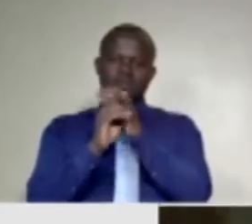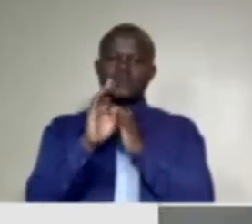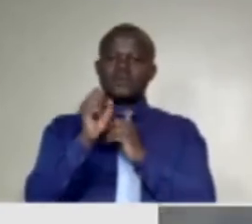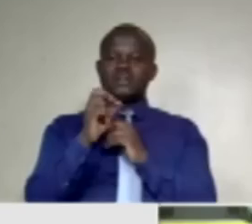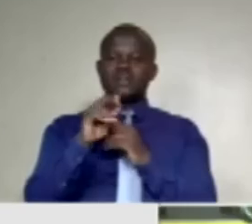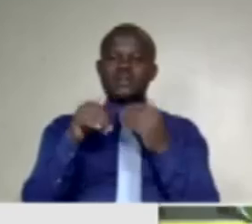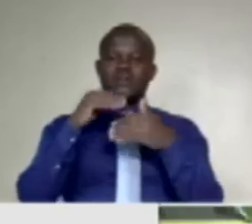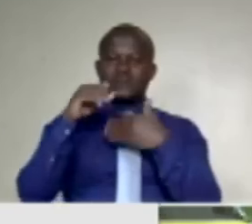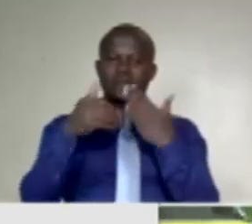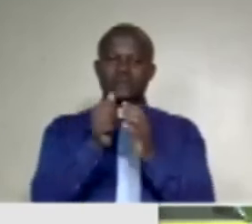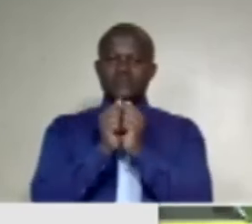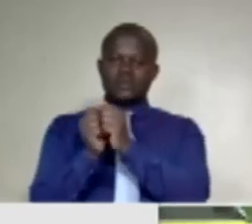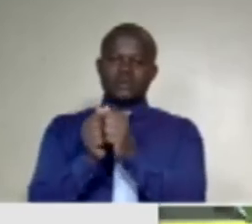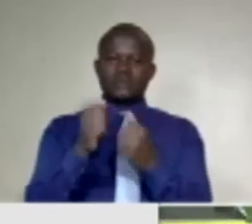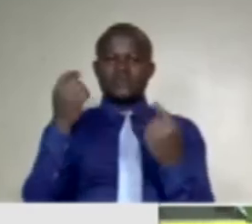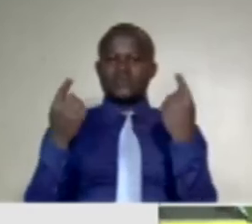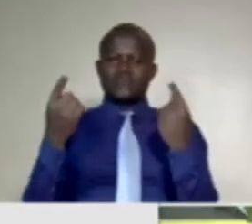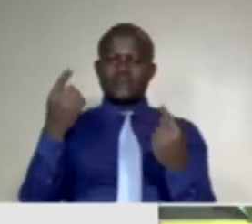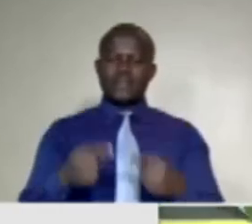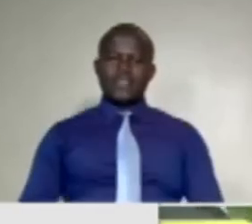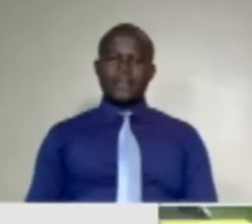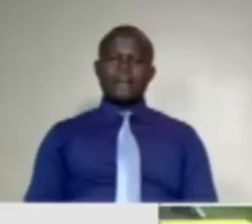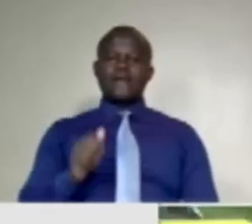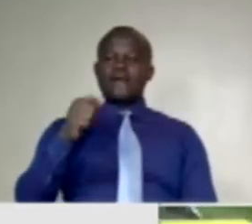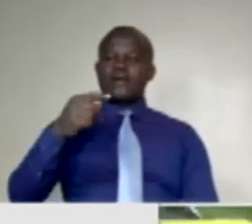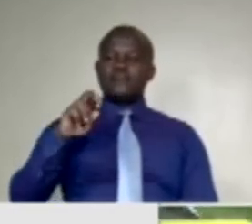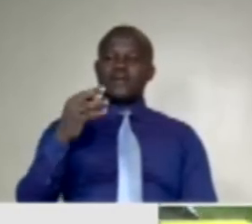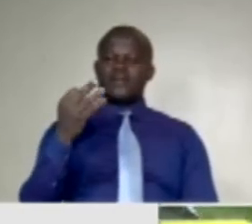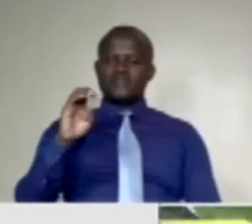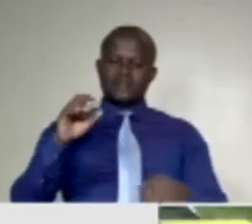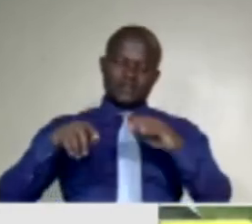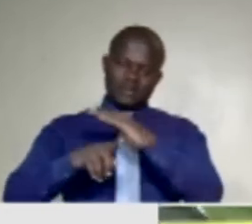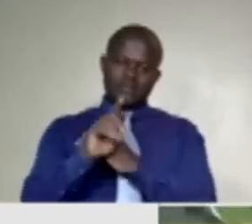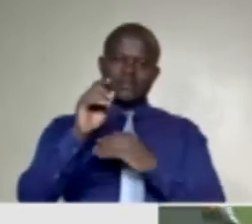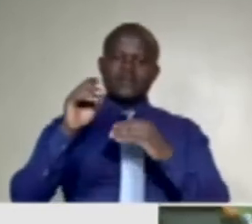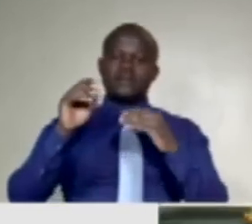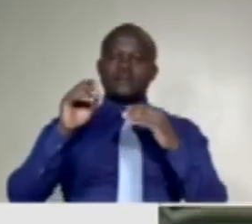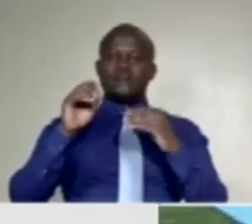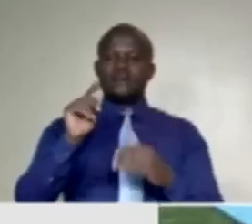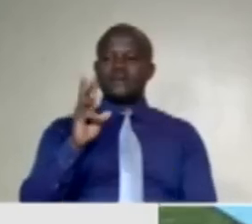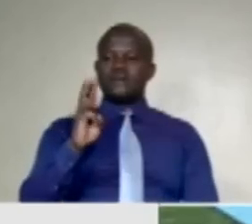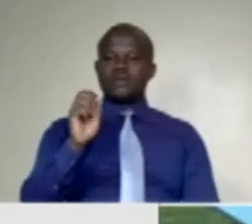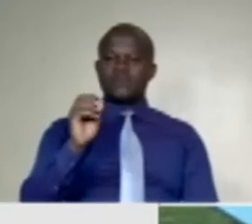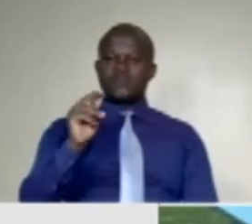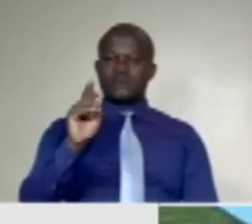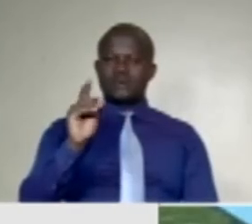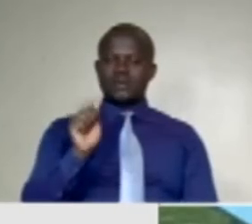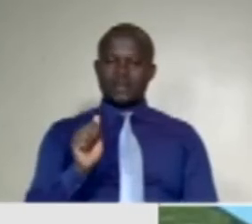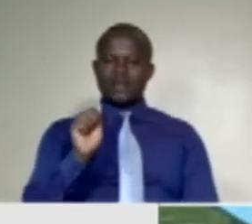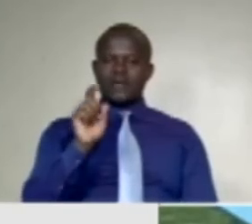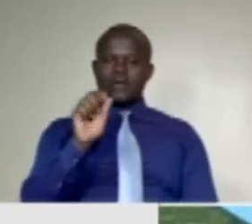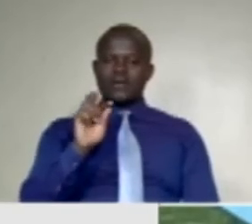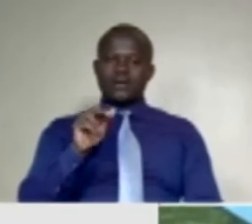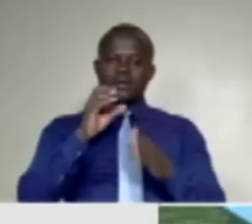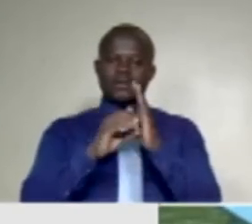Amakipe yombi anganya igitego 1-1. APR FC niyo yabanje igitego cyatsinzwe na Kwitonda Alain mu gice